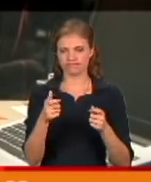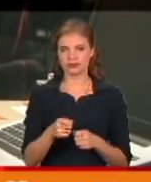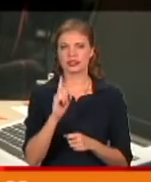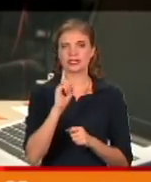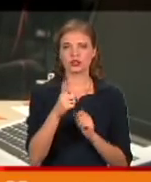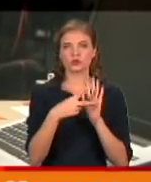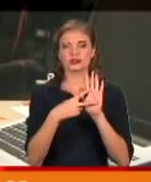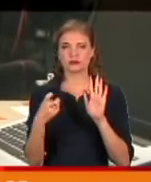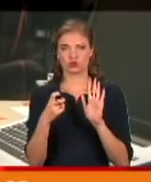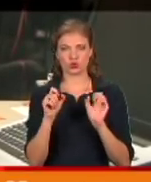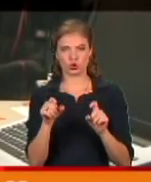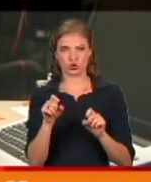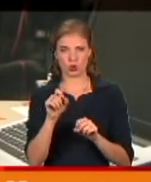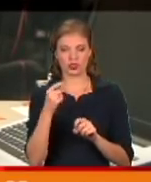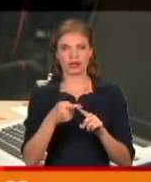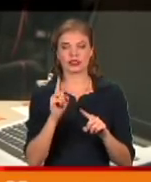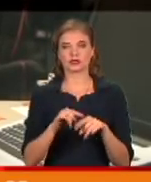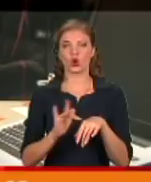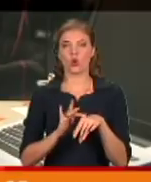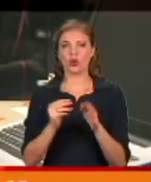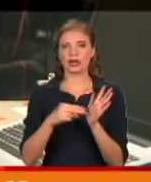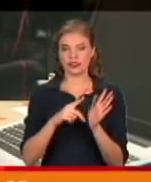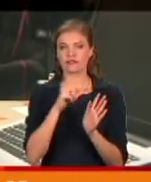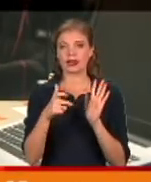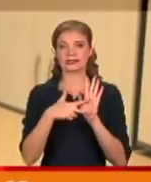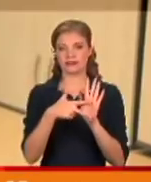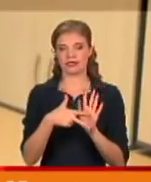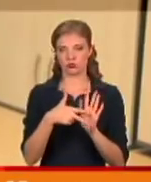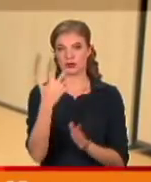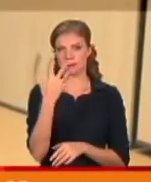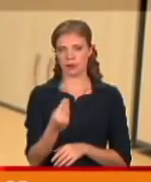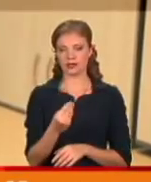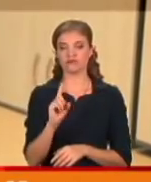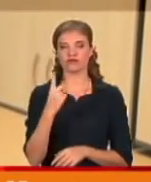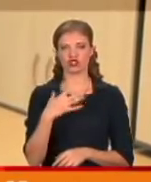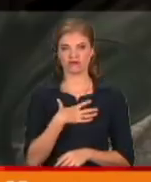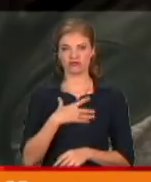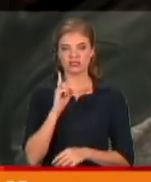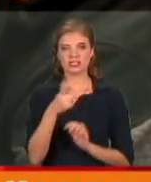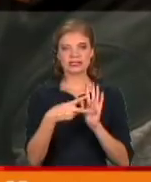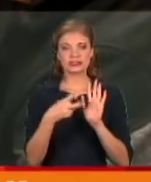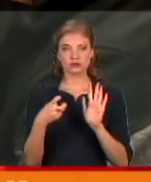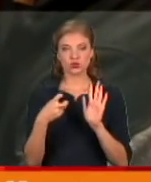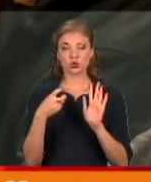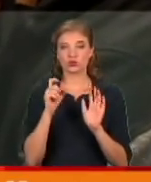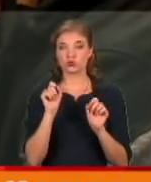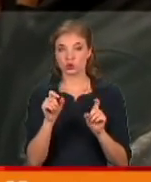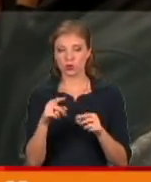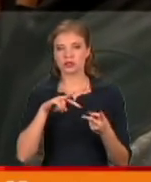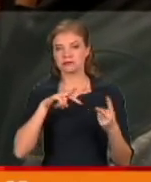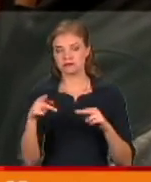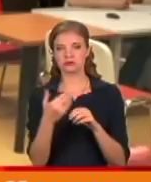1770 злотих. Це є гола ставка за 8 годин 5 днів в тиждень. Перше розчарування. 1770 злотих – це